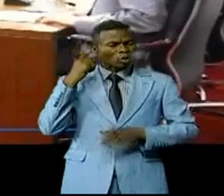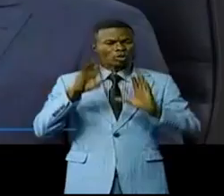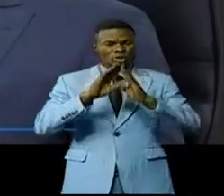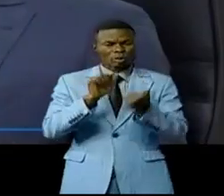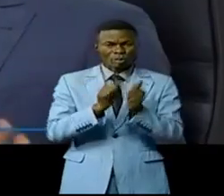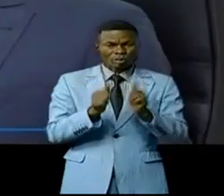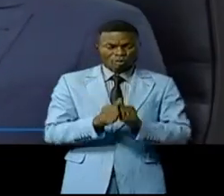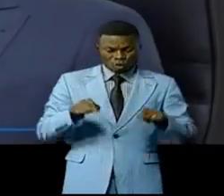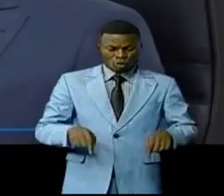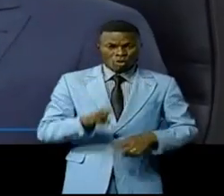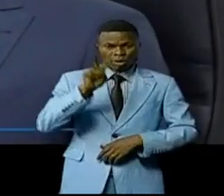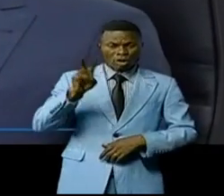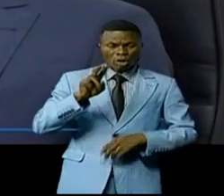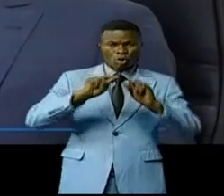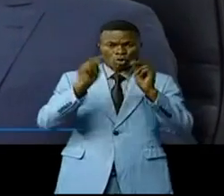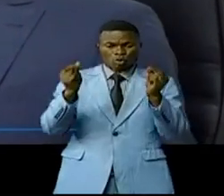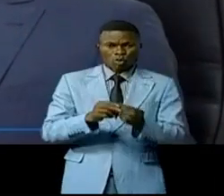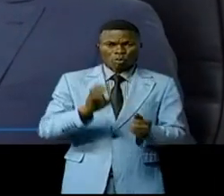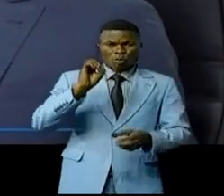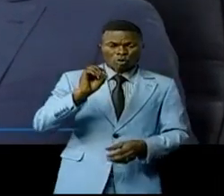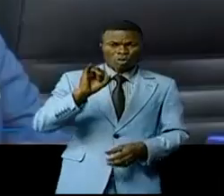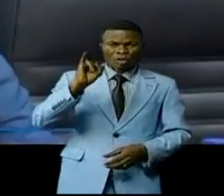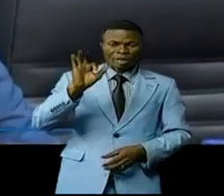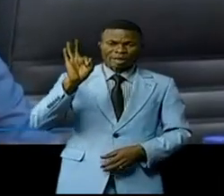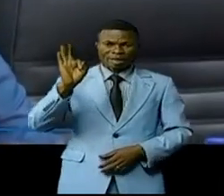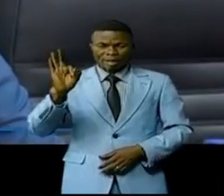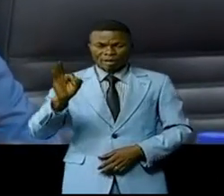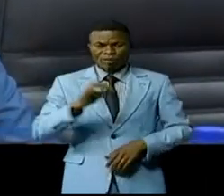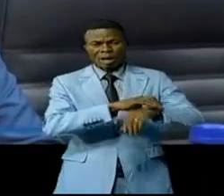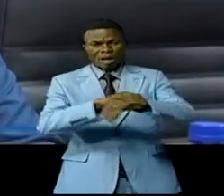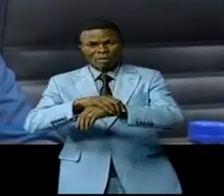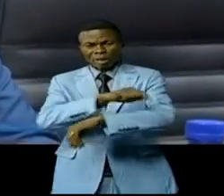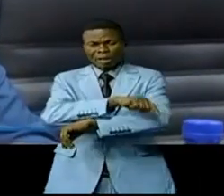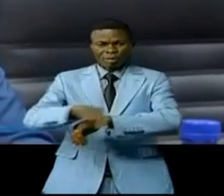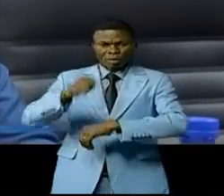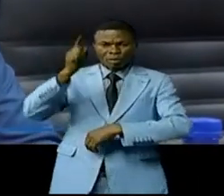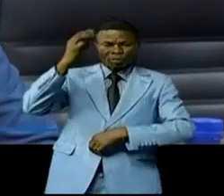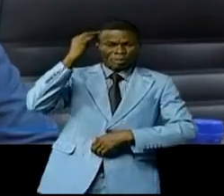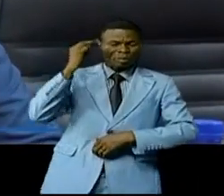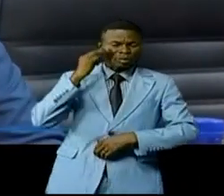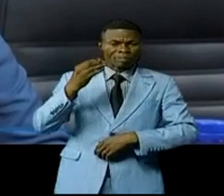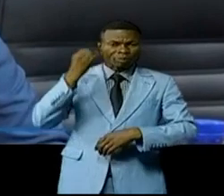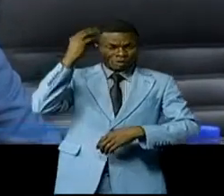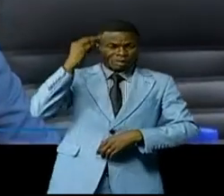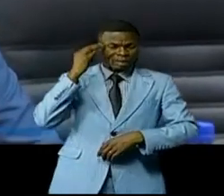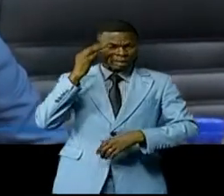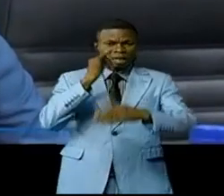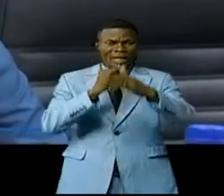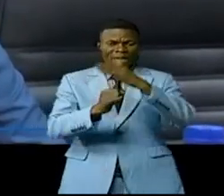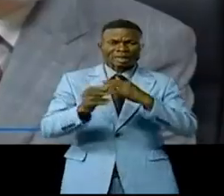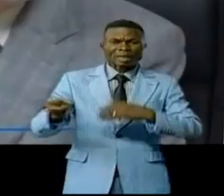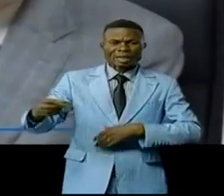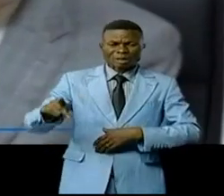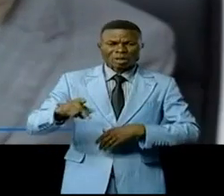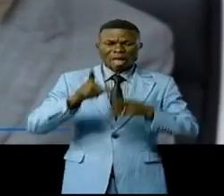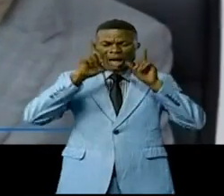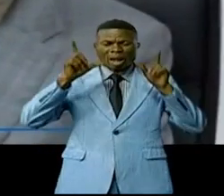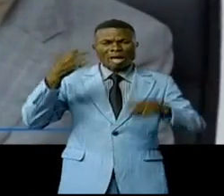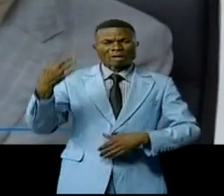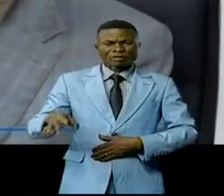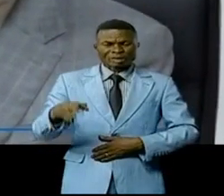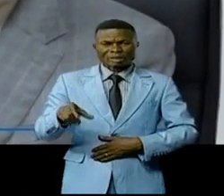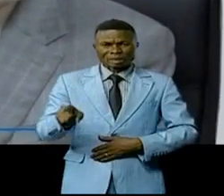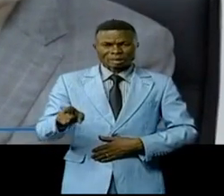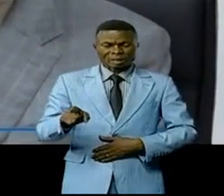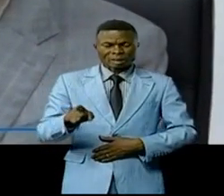de la délégation de l'OIF conduite à la primature par le ministre de l'Intégration régionale et de la francophonie.